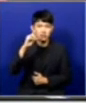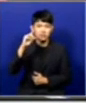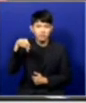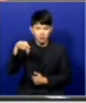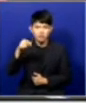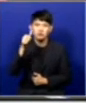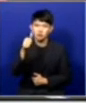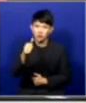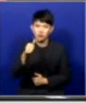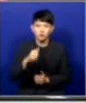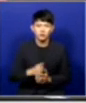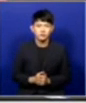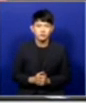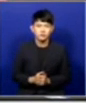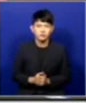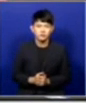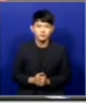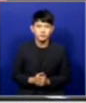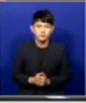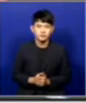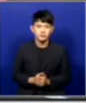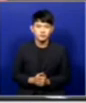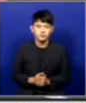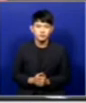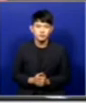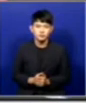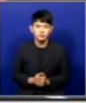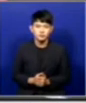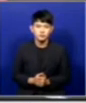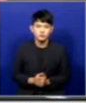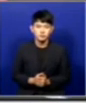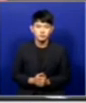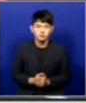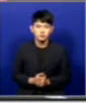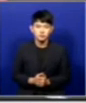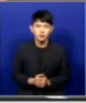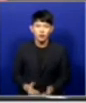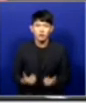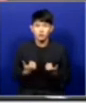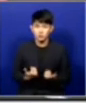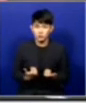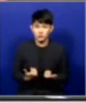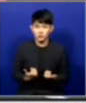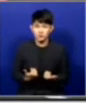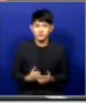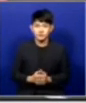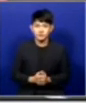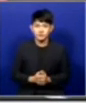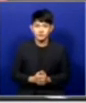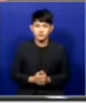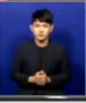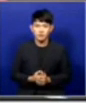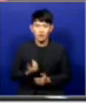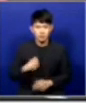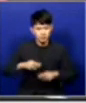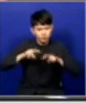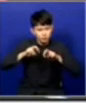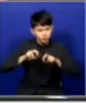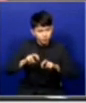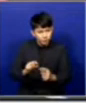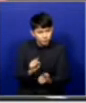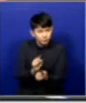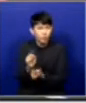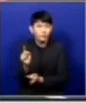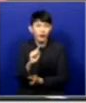งนี้ในปัจจุบันหลายผลสำรวจพบตรงกันว่